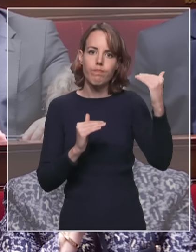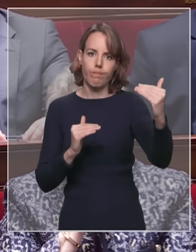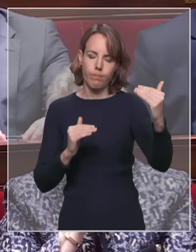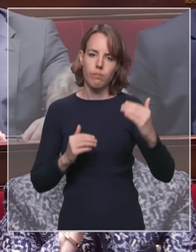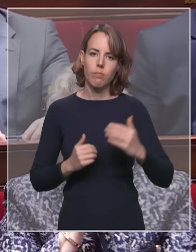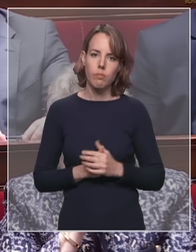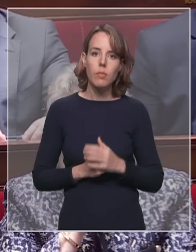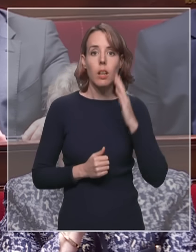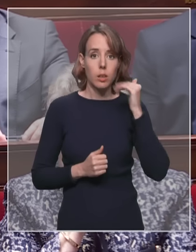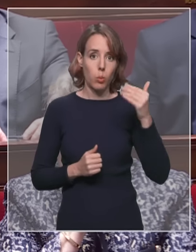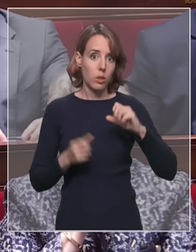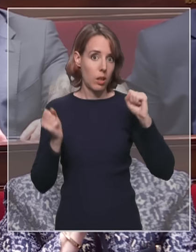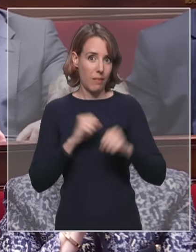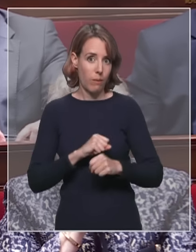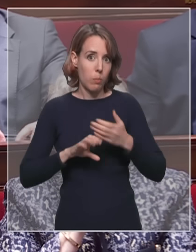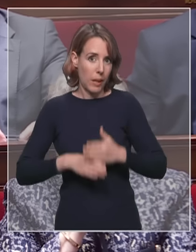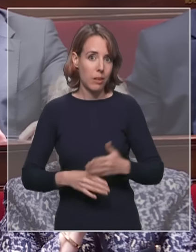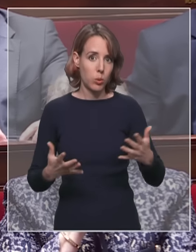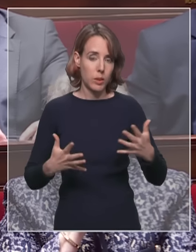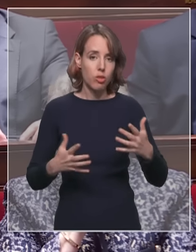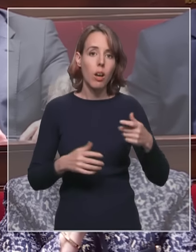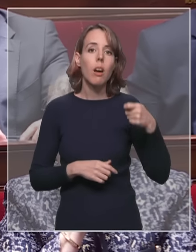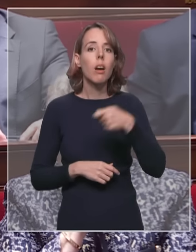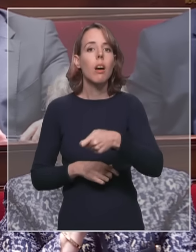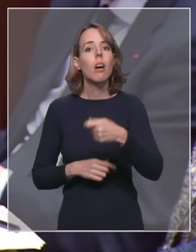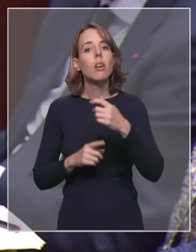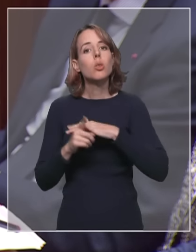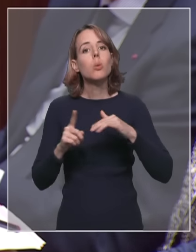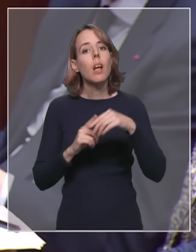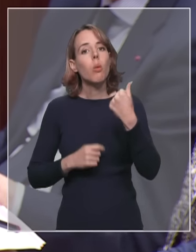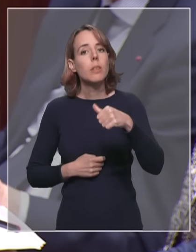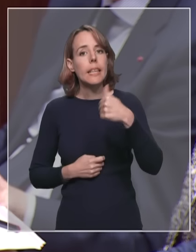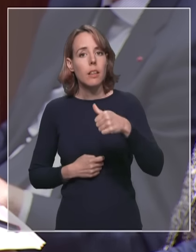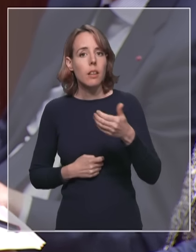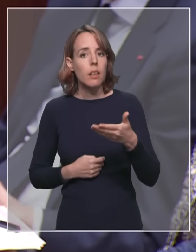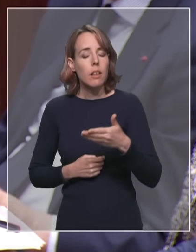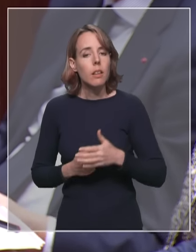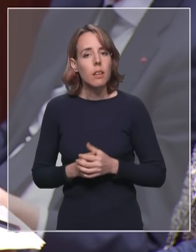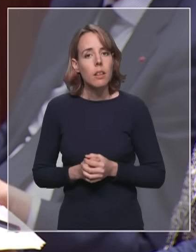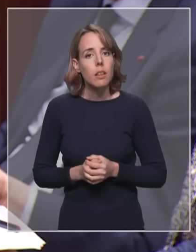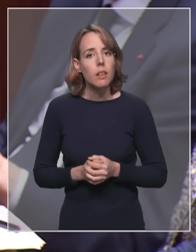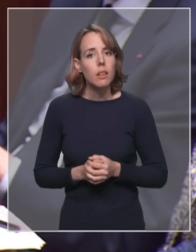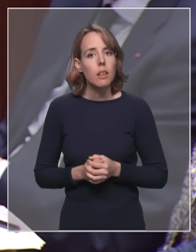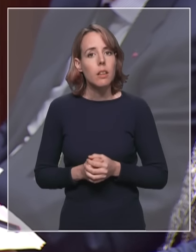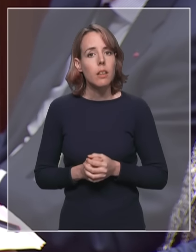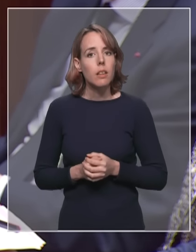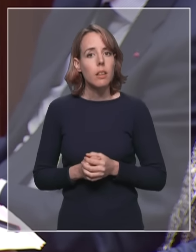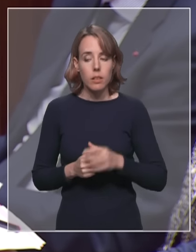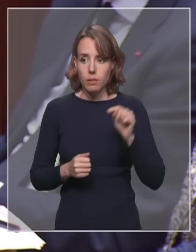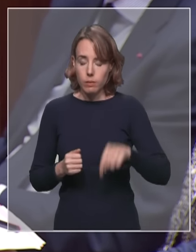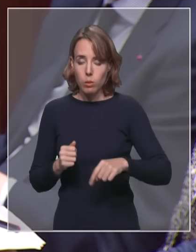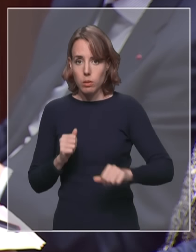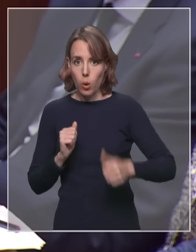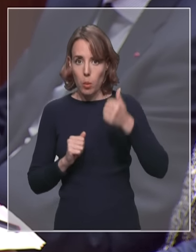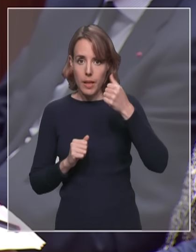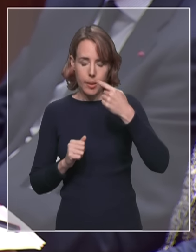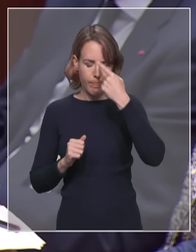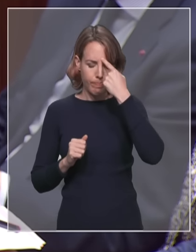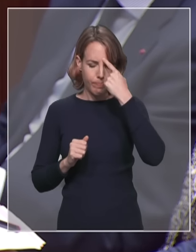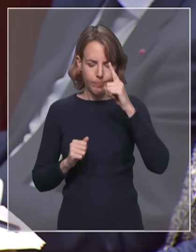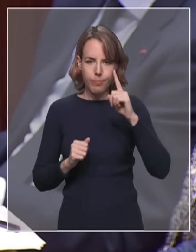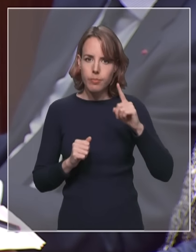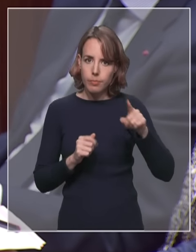de réforme pour demain, notamment l'allocation sociale unique, qui doit toujours avoir comme préoccupation de faire en sorte que le